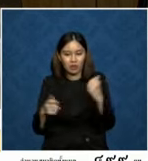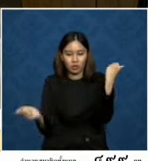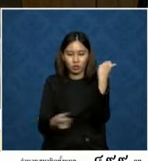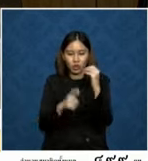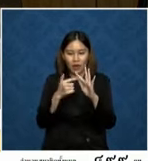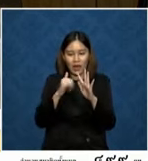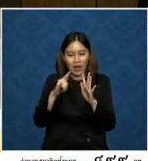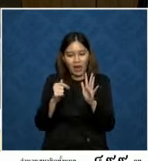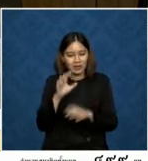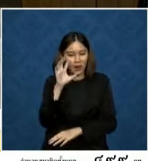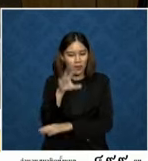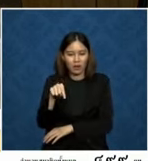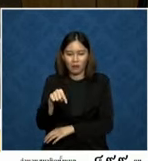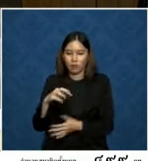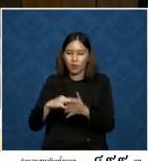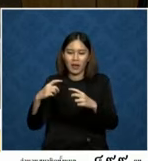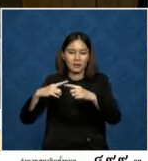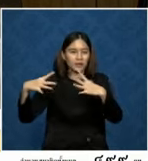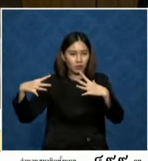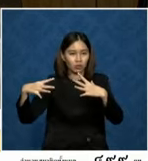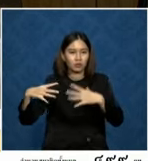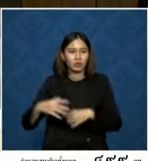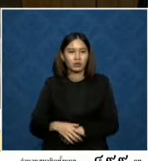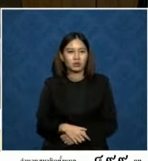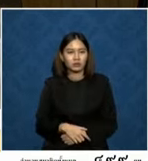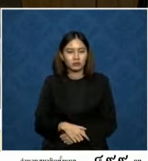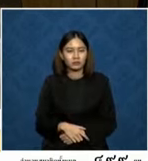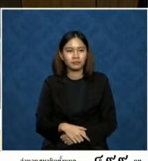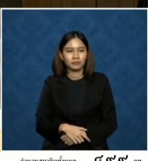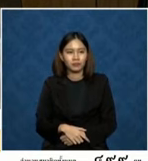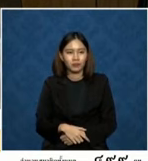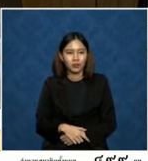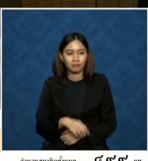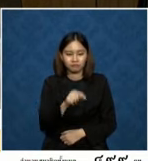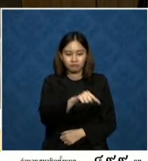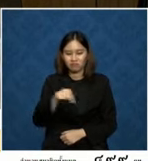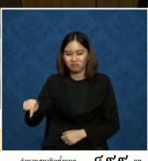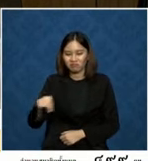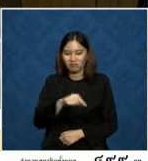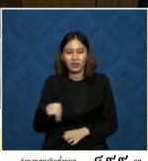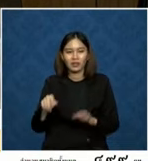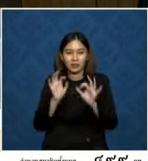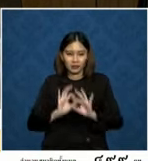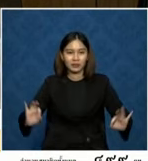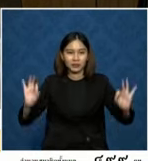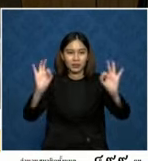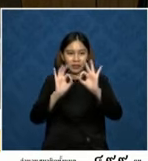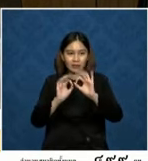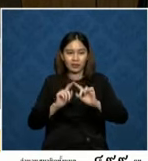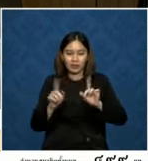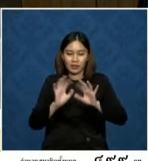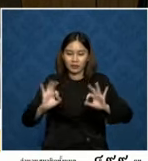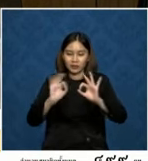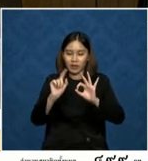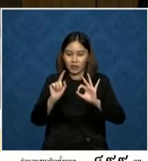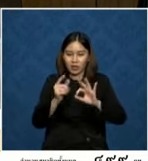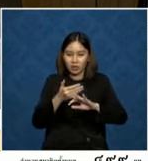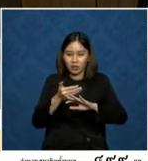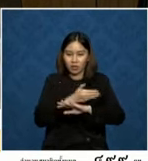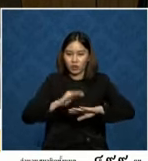าบังคับใช้เกี่ยวกันก็ถือว่าไม่สมเหตุสมผล2หลักนี้มันหลักที่สำคัญนะครับแต่ถึงสำคัญคือก่อนที่รัฐ